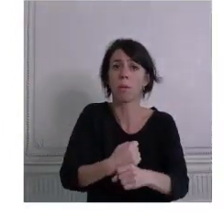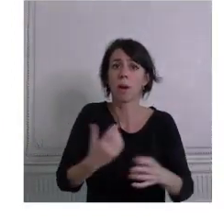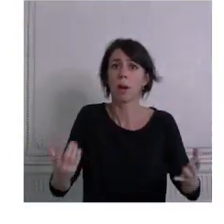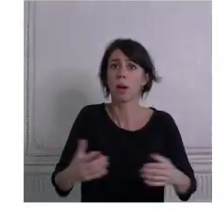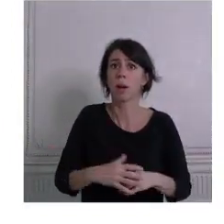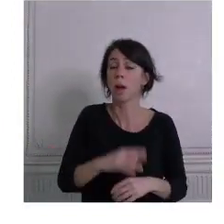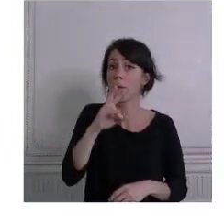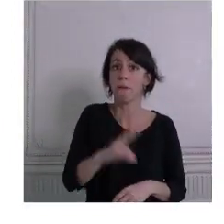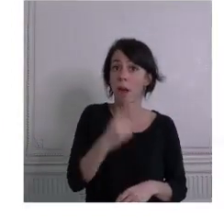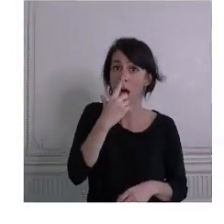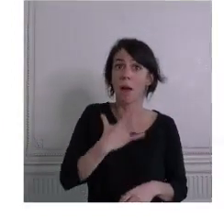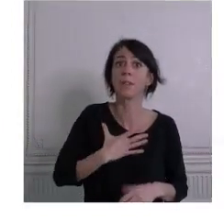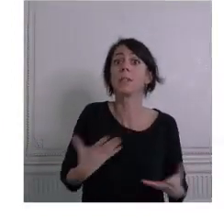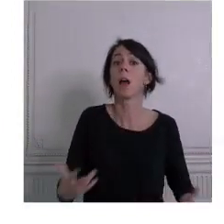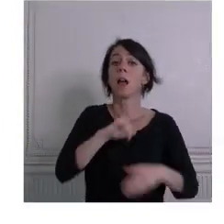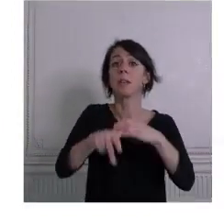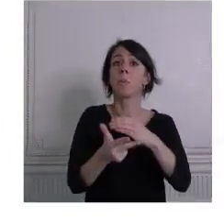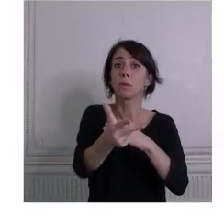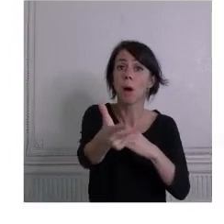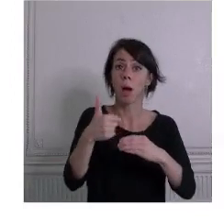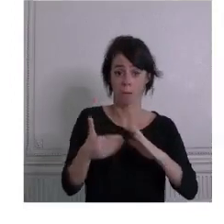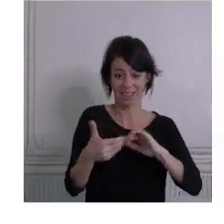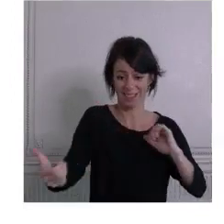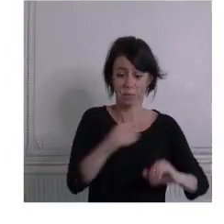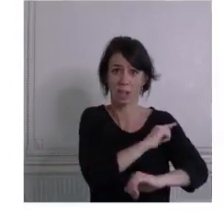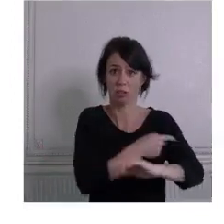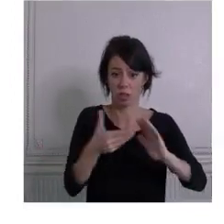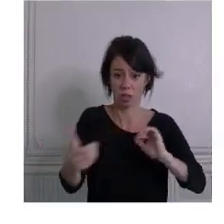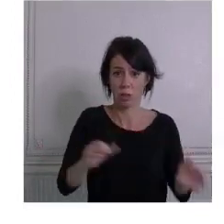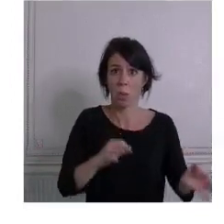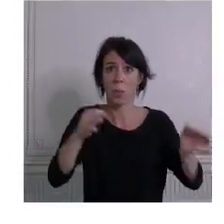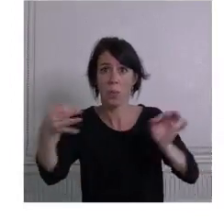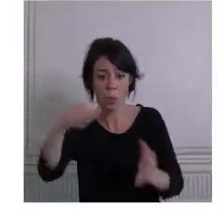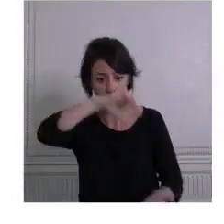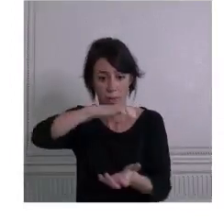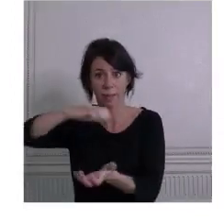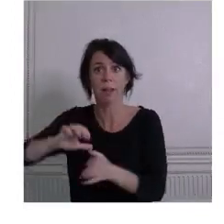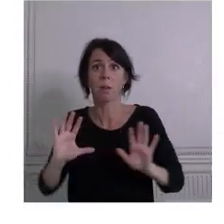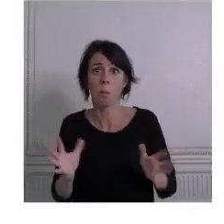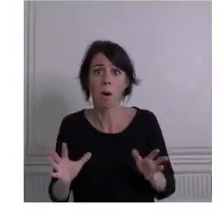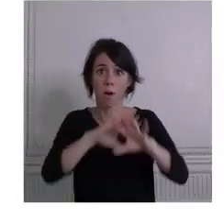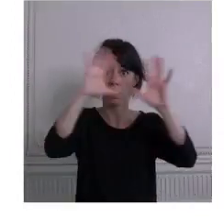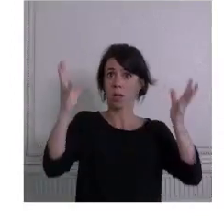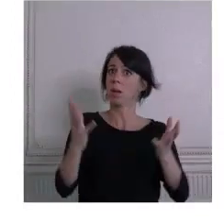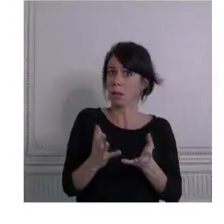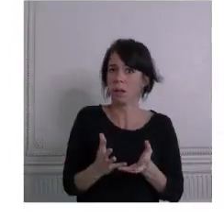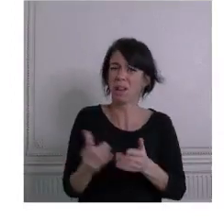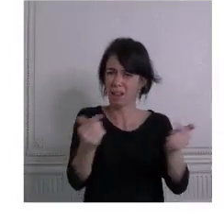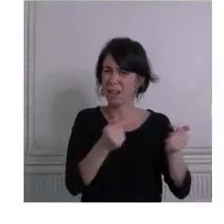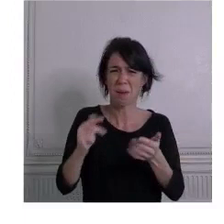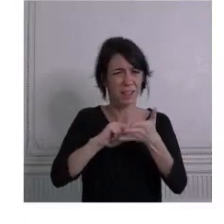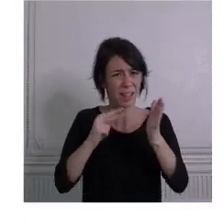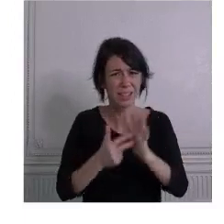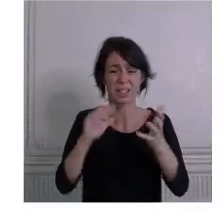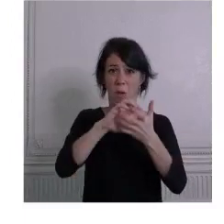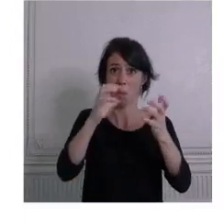piloté par Madame Isabelle Balligan, auquel vous n'avez pas souhaité, si je me souviens bien, participer en début de mandat. C'est